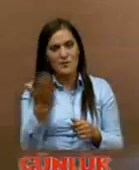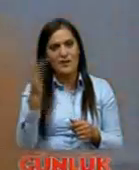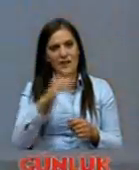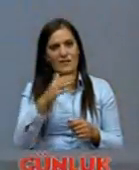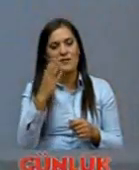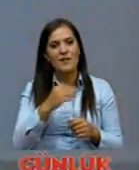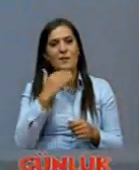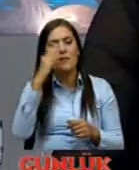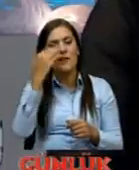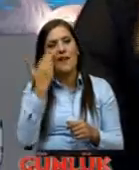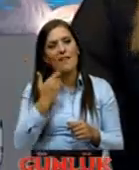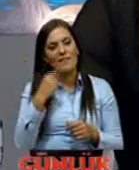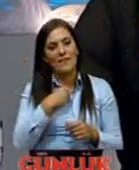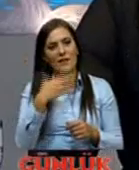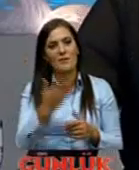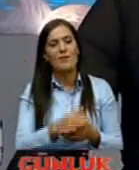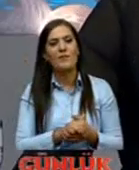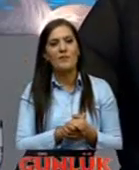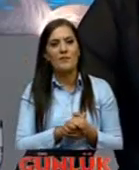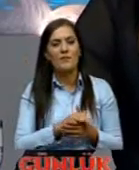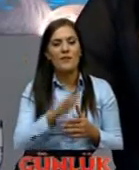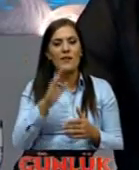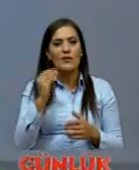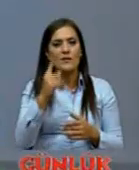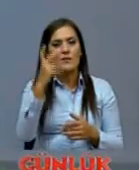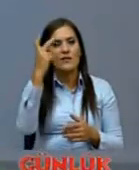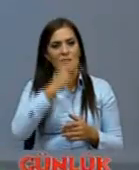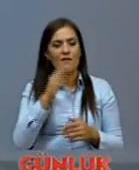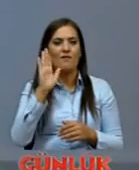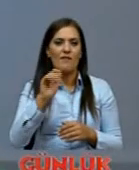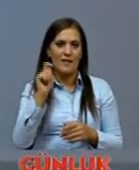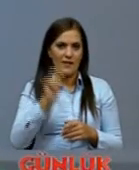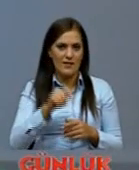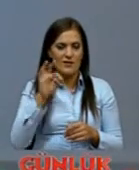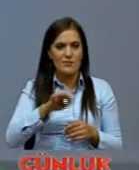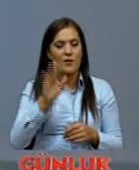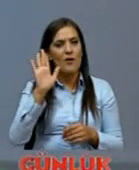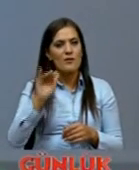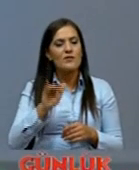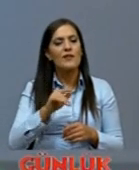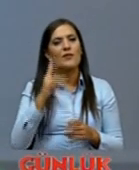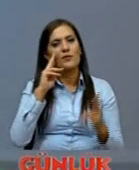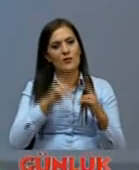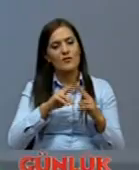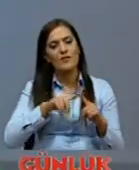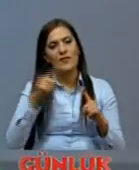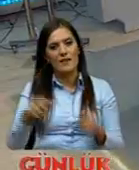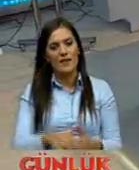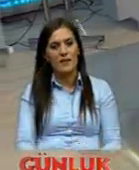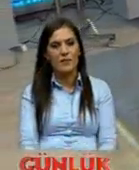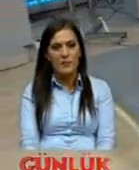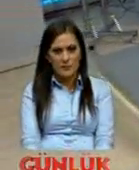olan bayramımızda keyifler diliyorum. Herkese iyi bayramlar. Teşekkür ederim. Güzel bir şarkıyla da vedalaşacağız şimdi. Hoşça kalın efendim. Görüşünceye kadar.